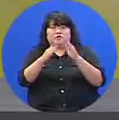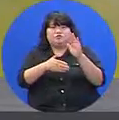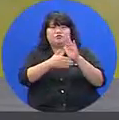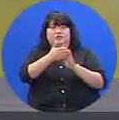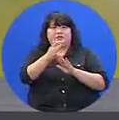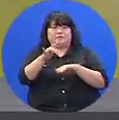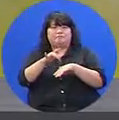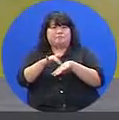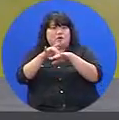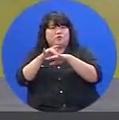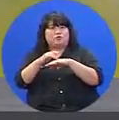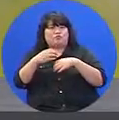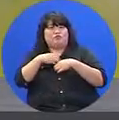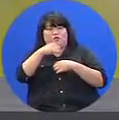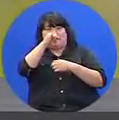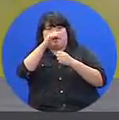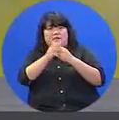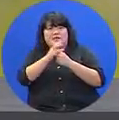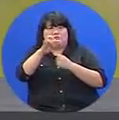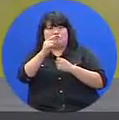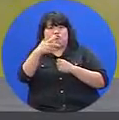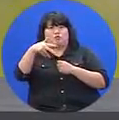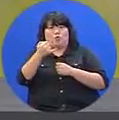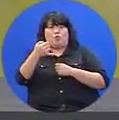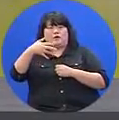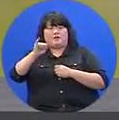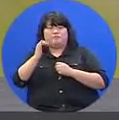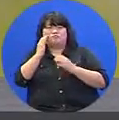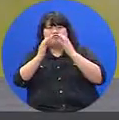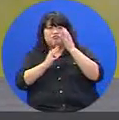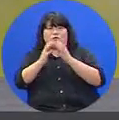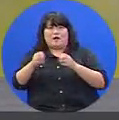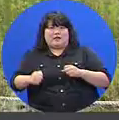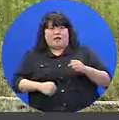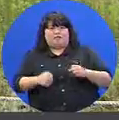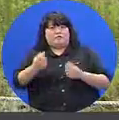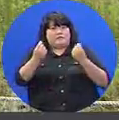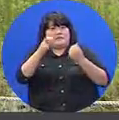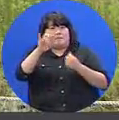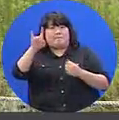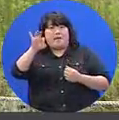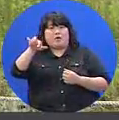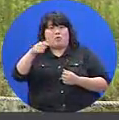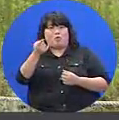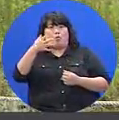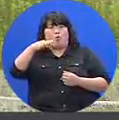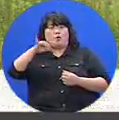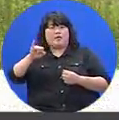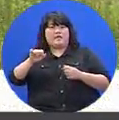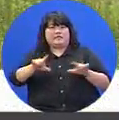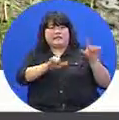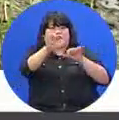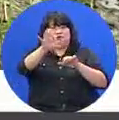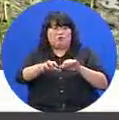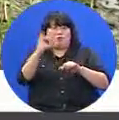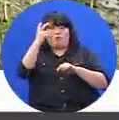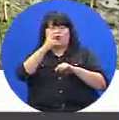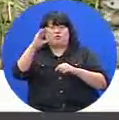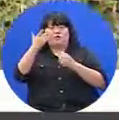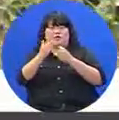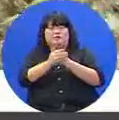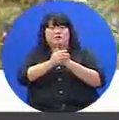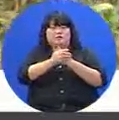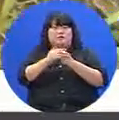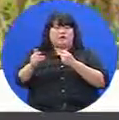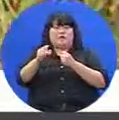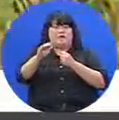전주시가 멸종위기 생물인 전주 물꼬리풀과 맹꽁이 서식처를 복원합니다. 전주시는 지난 2013년